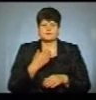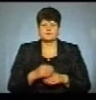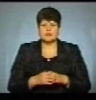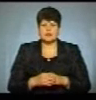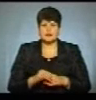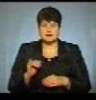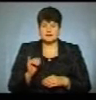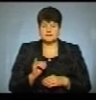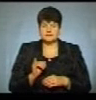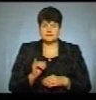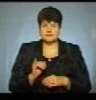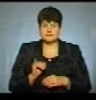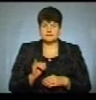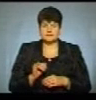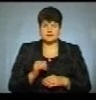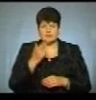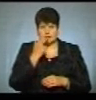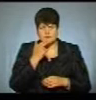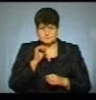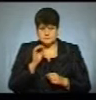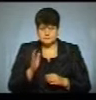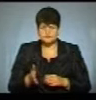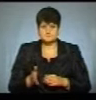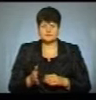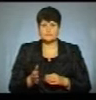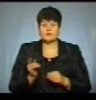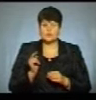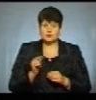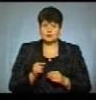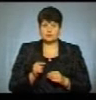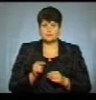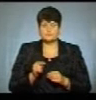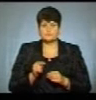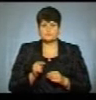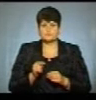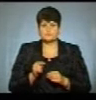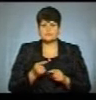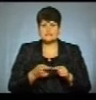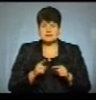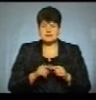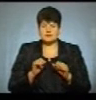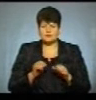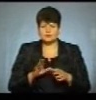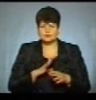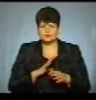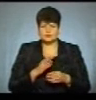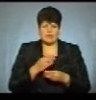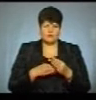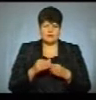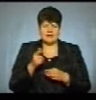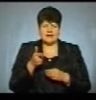і катаральні явища. Тому клініка може бути, скажімо, маскована під